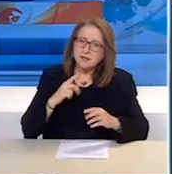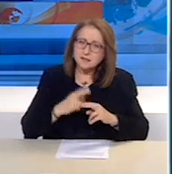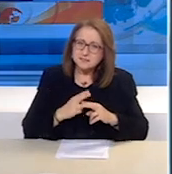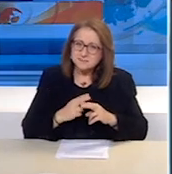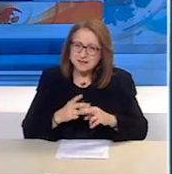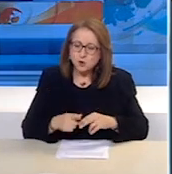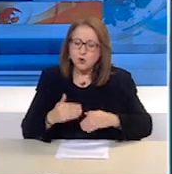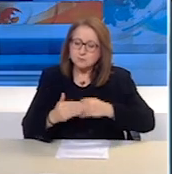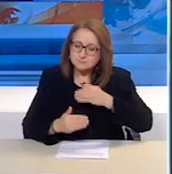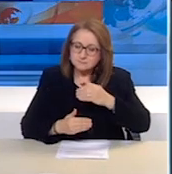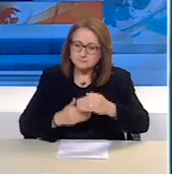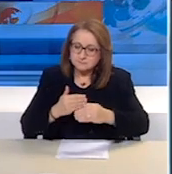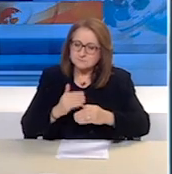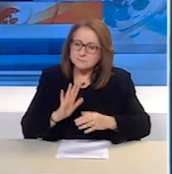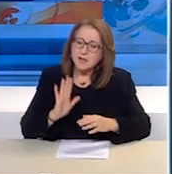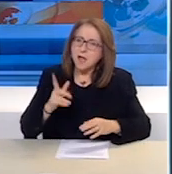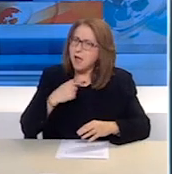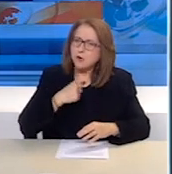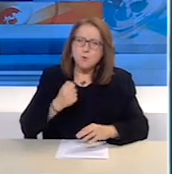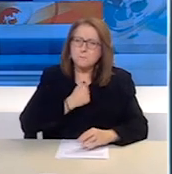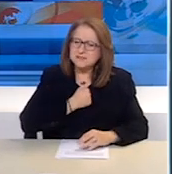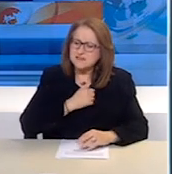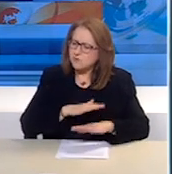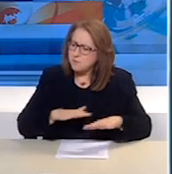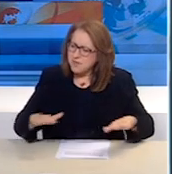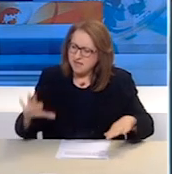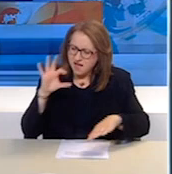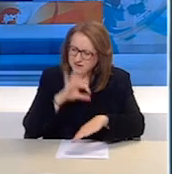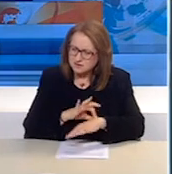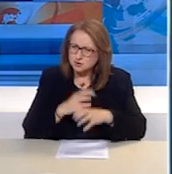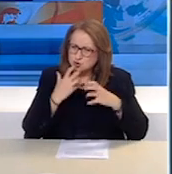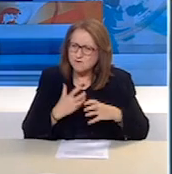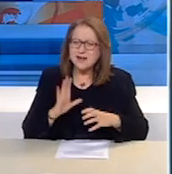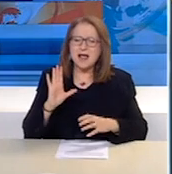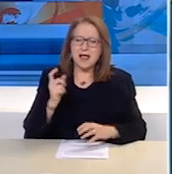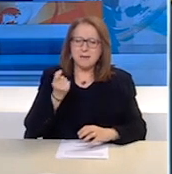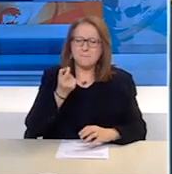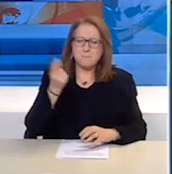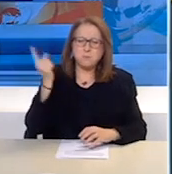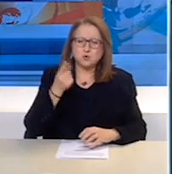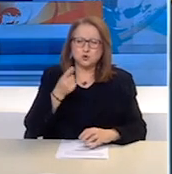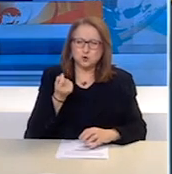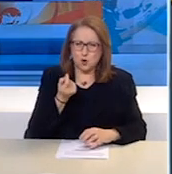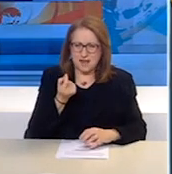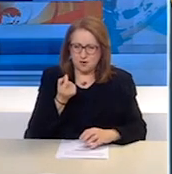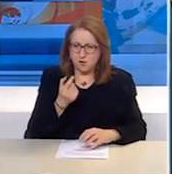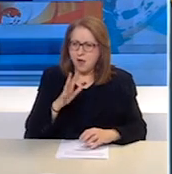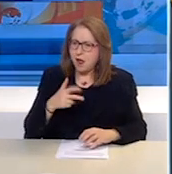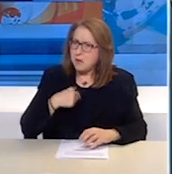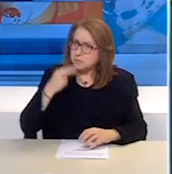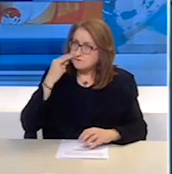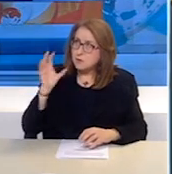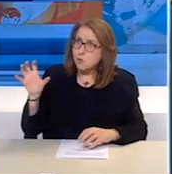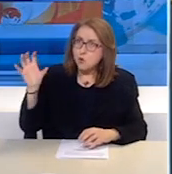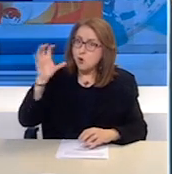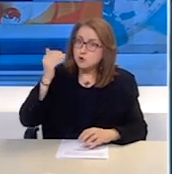ή ακόμα και η πιθανότητα να αρρωστήσουν σοβαρά. Αλλά αυτή τη στιγμή βλέπετε και άλλες χώρες πολύ προοδευμένες